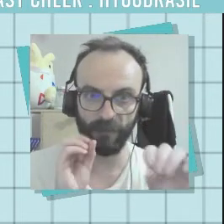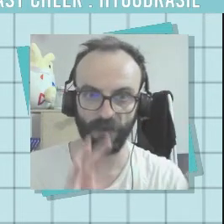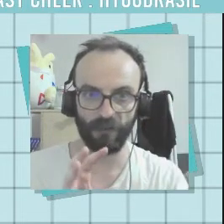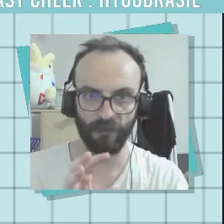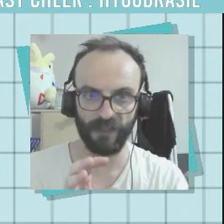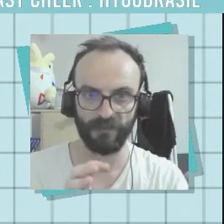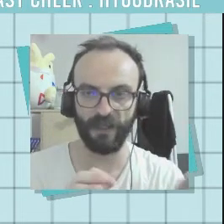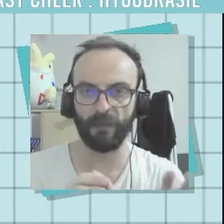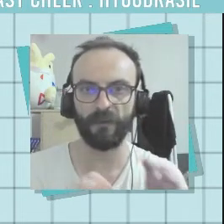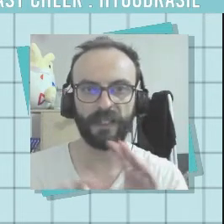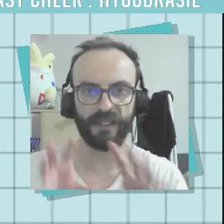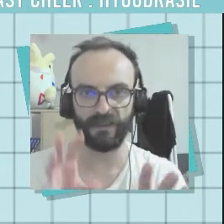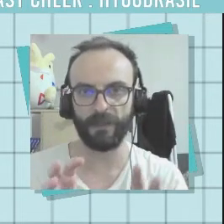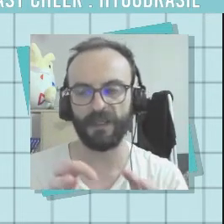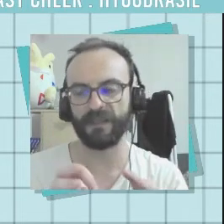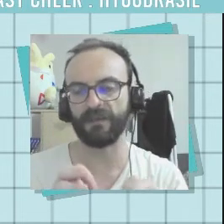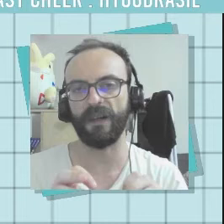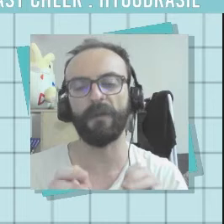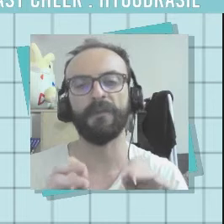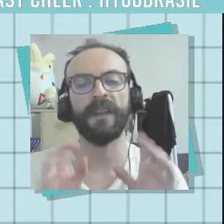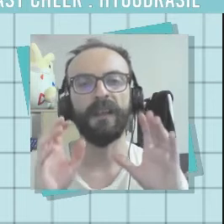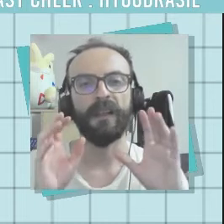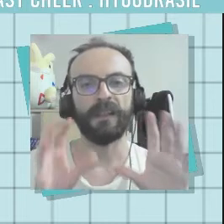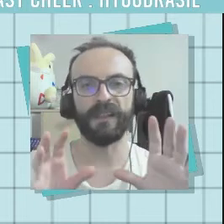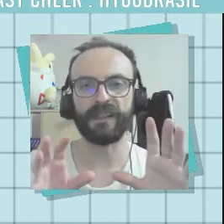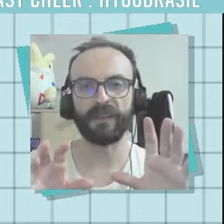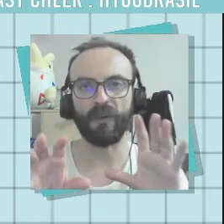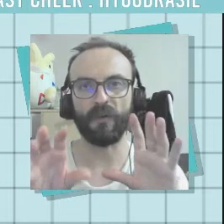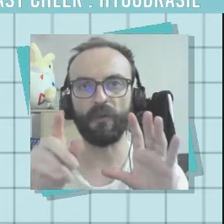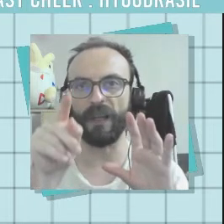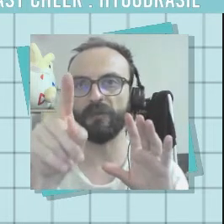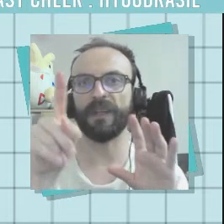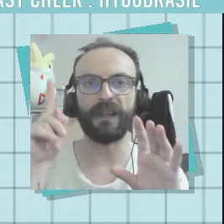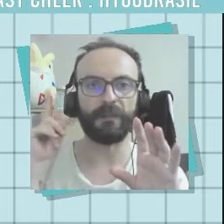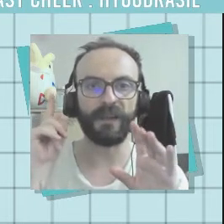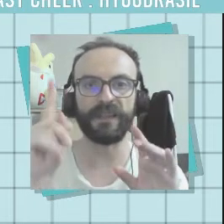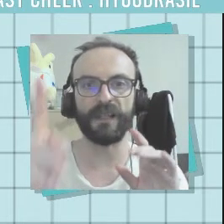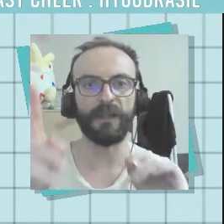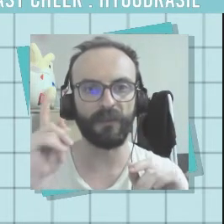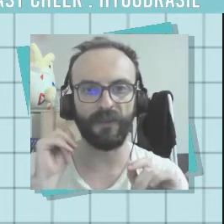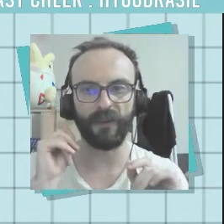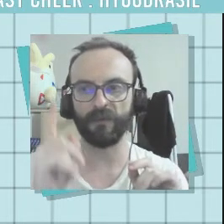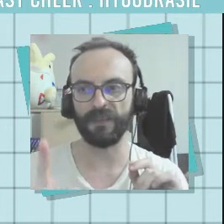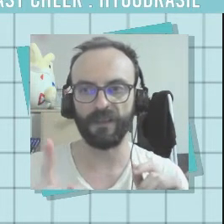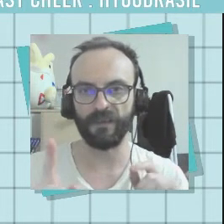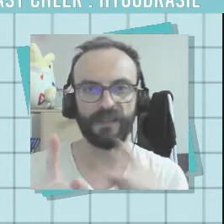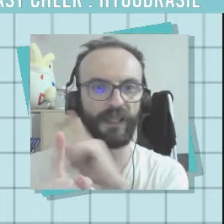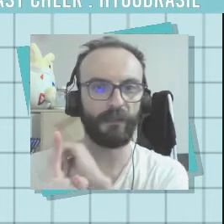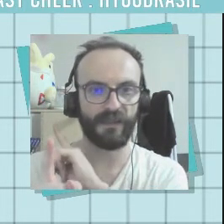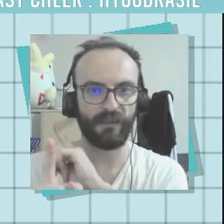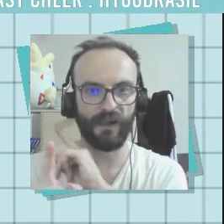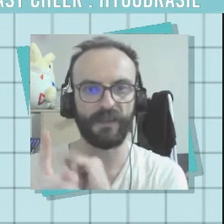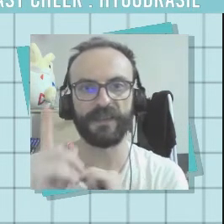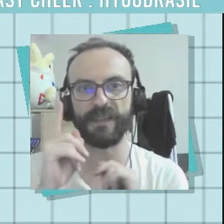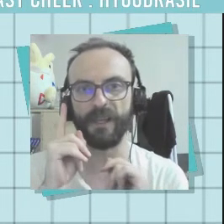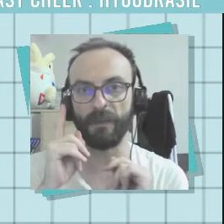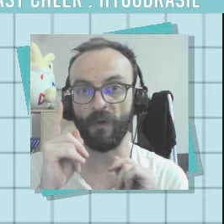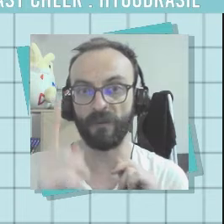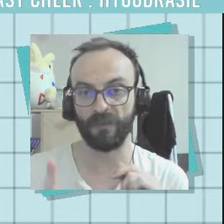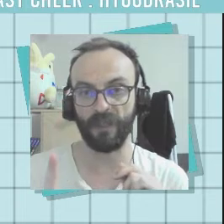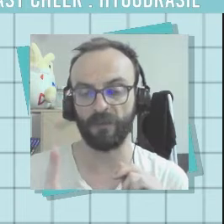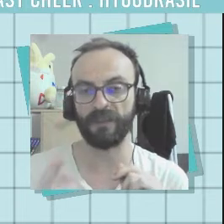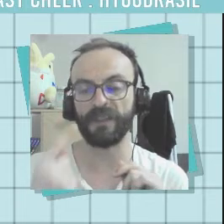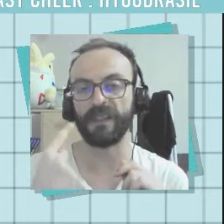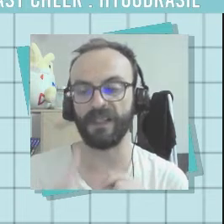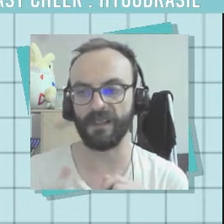qu'ils capturent la lumière différemment et qu'ils l'interprètent différemment. L'idée c'est que en gros la lumière elle part, si elle met longtemps à revenir, c'est que là-bas c'est loin, si elle met moins